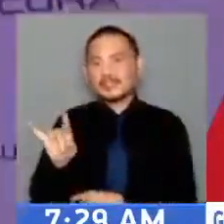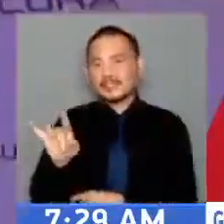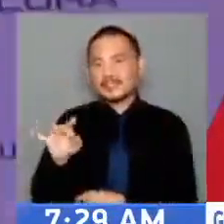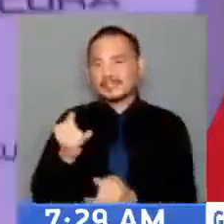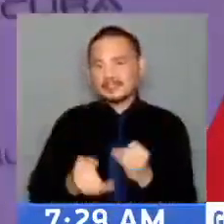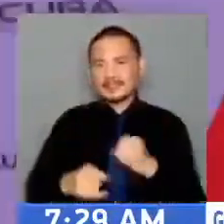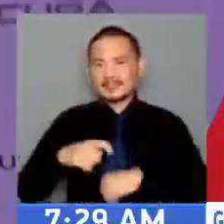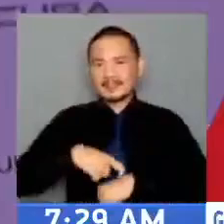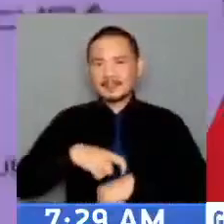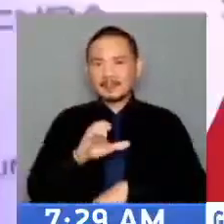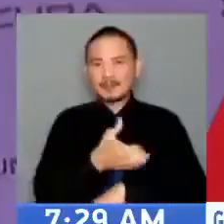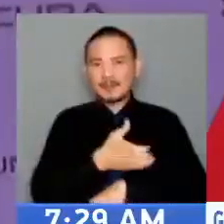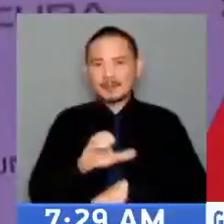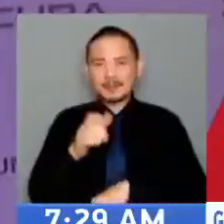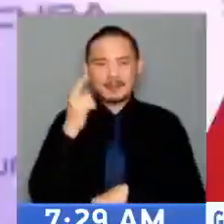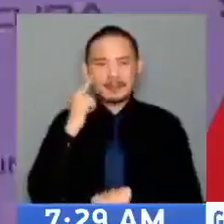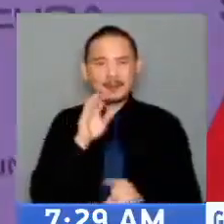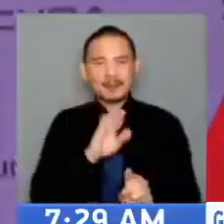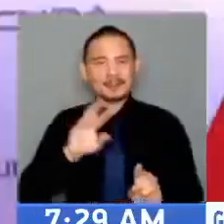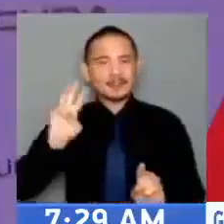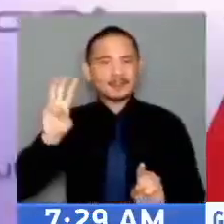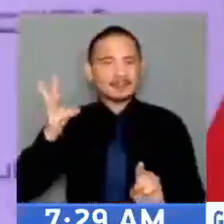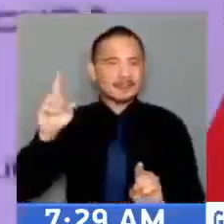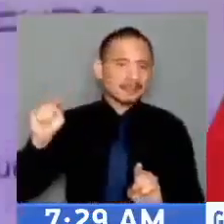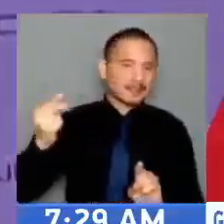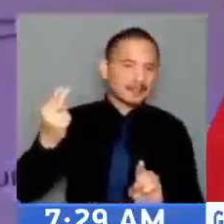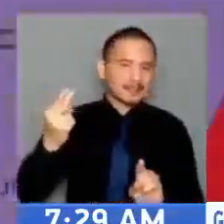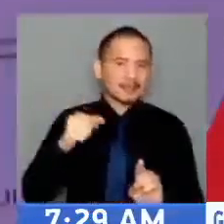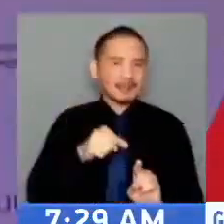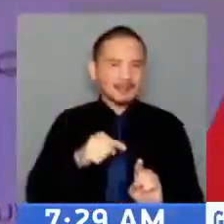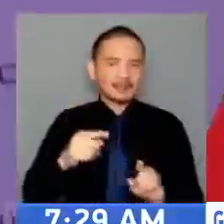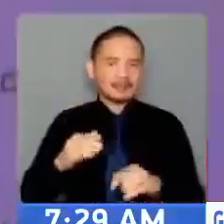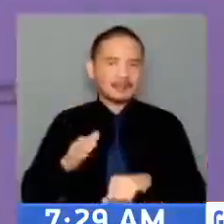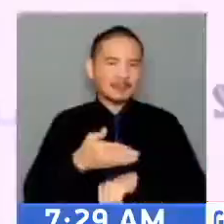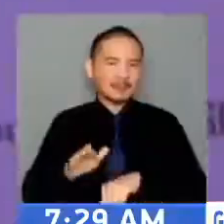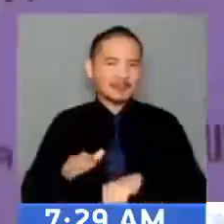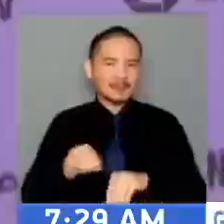kanyang 6th album na Reputation.